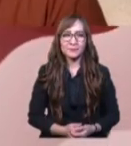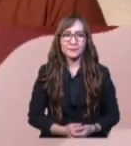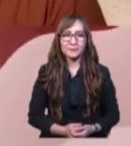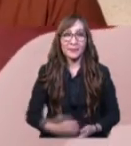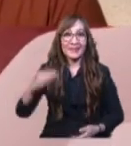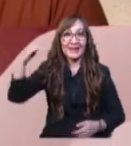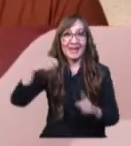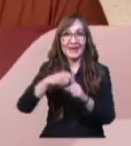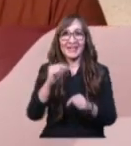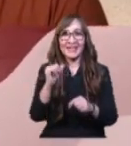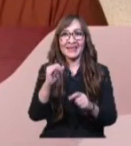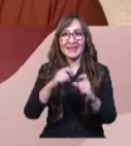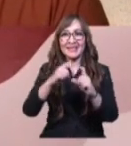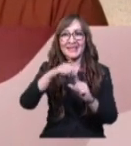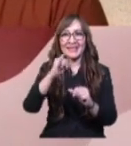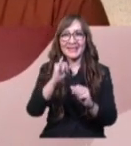Laiva. Silakan, Mbak.